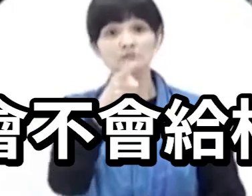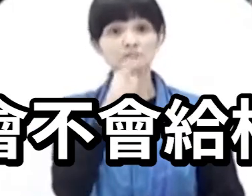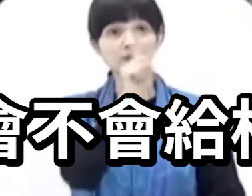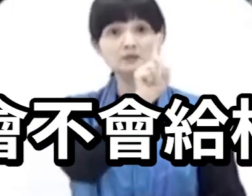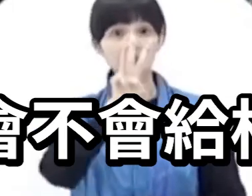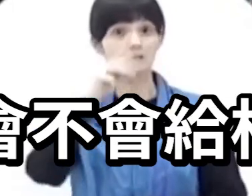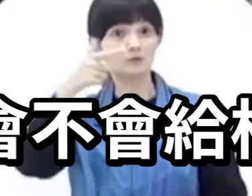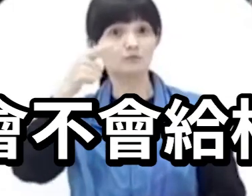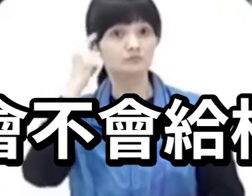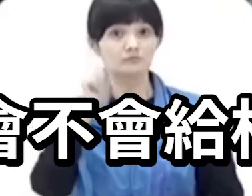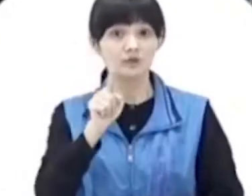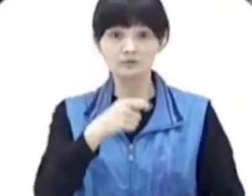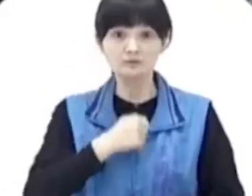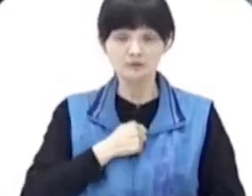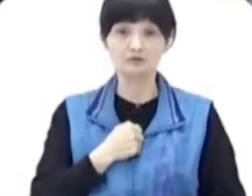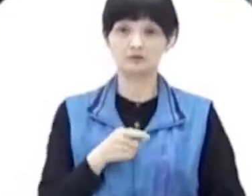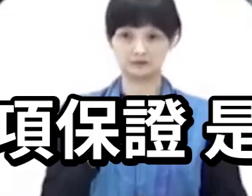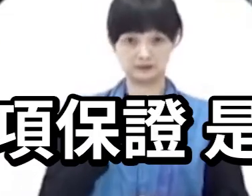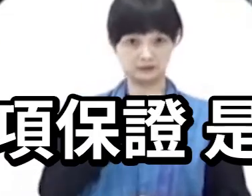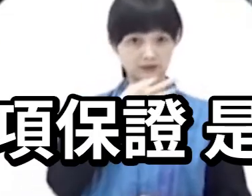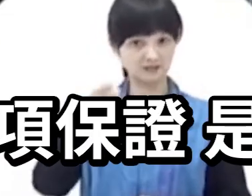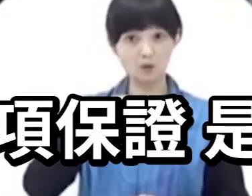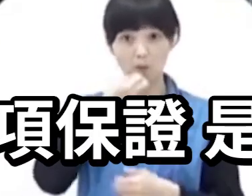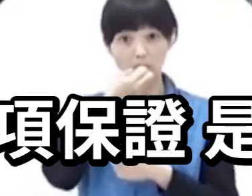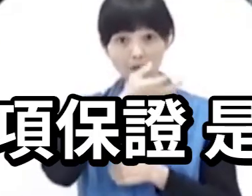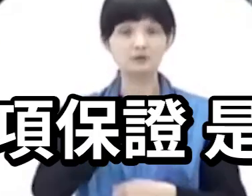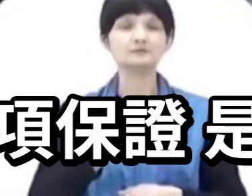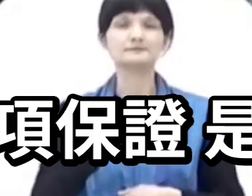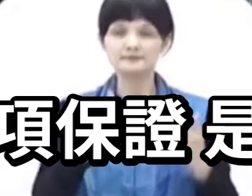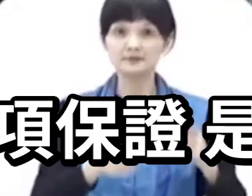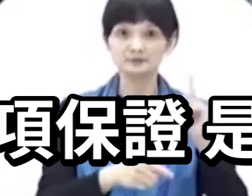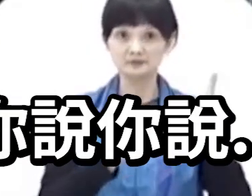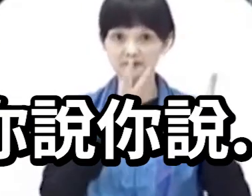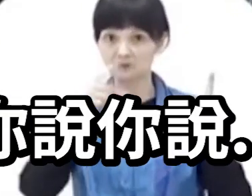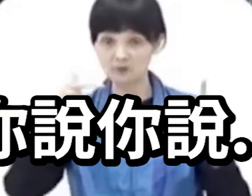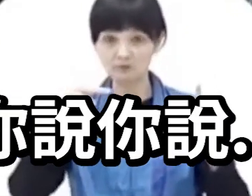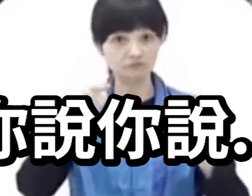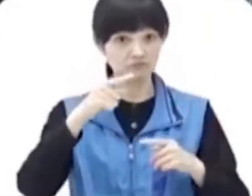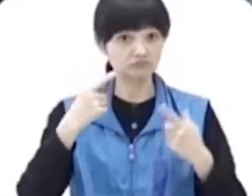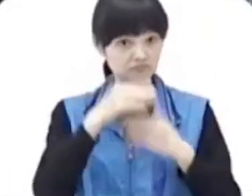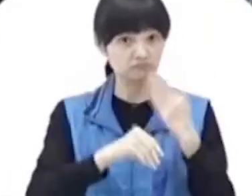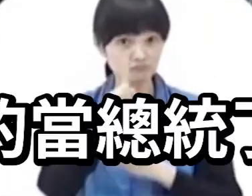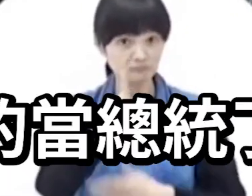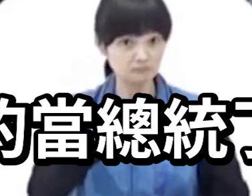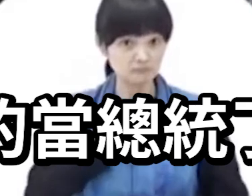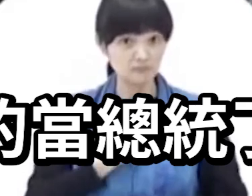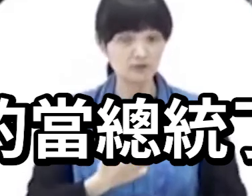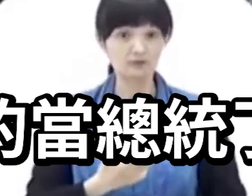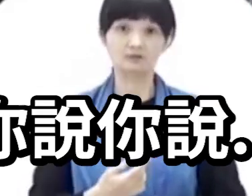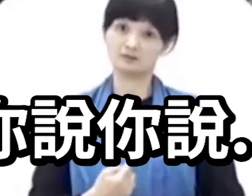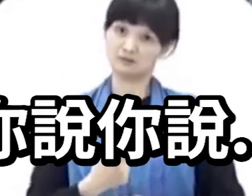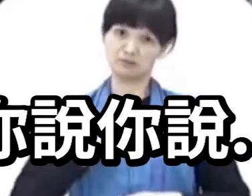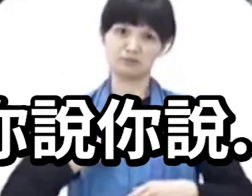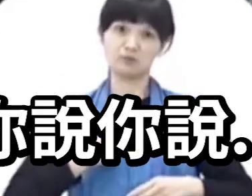你这样会不会给柯市长？ 市长 柯文哲 一法三公报六项保证是什么？你知道吗？ 你说你说你说， 我真的当总统